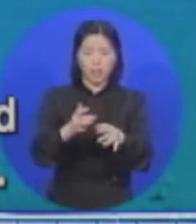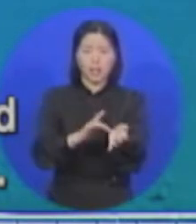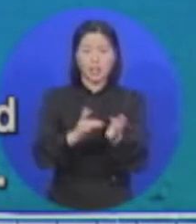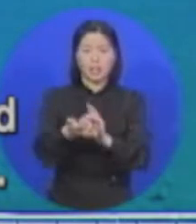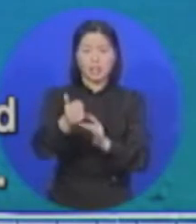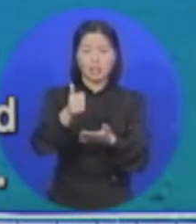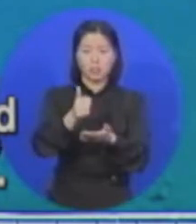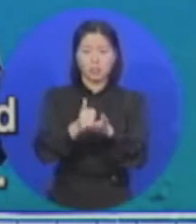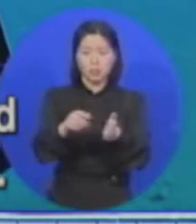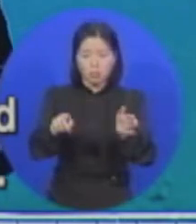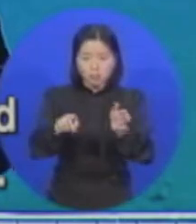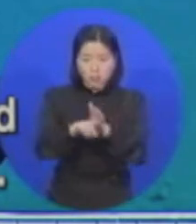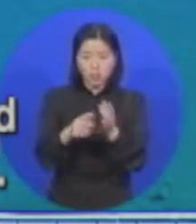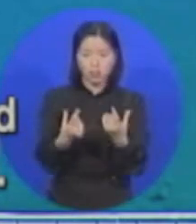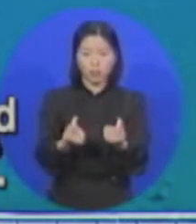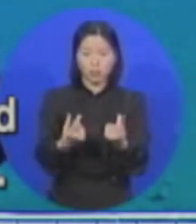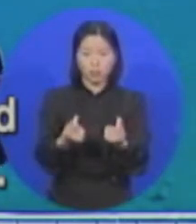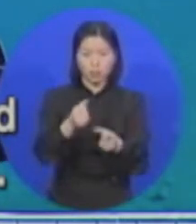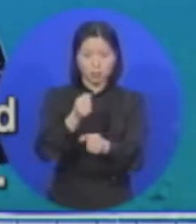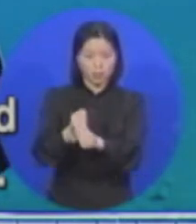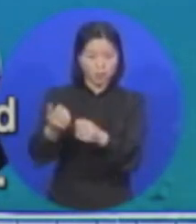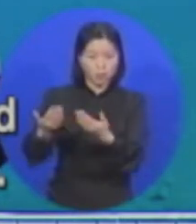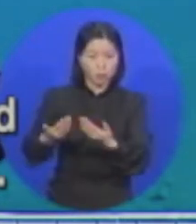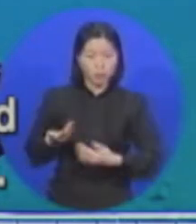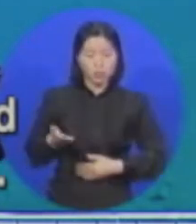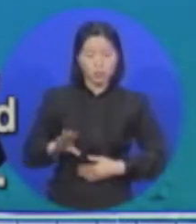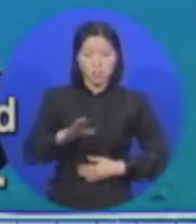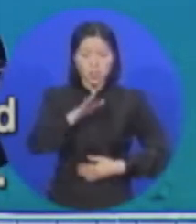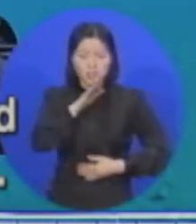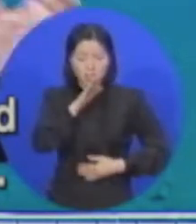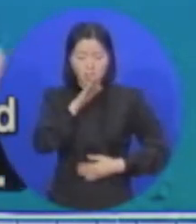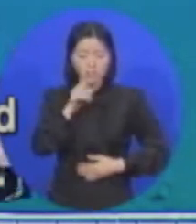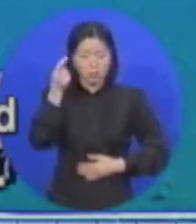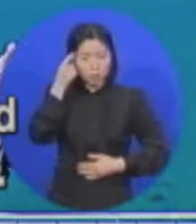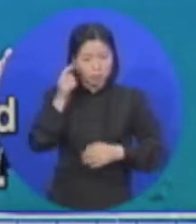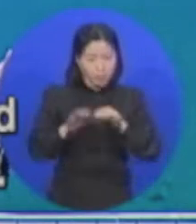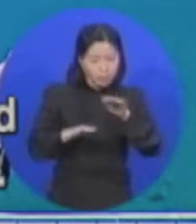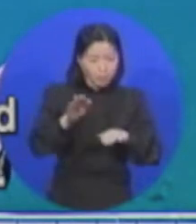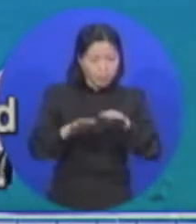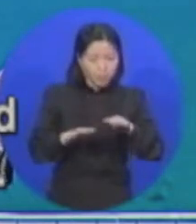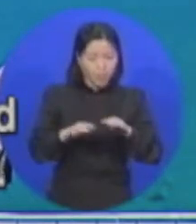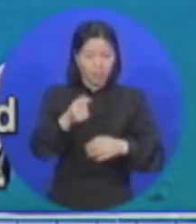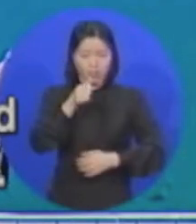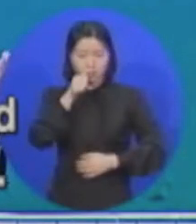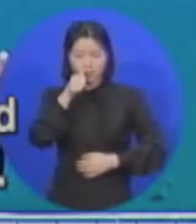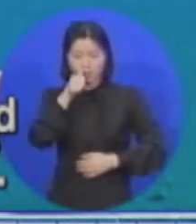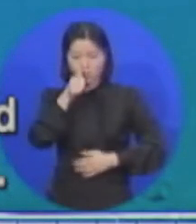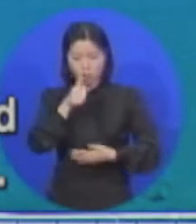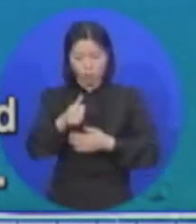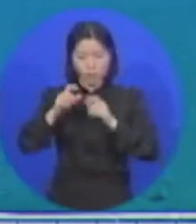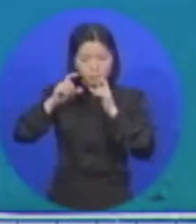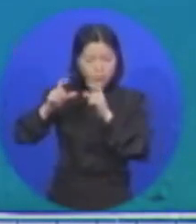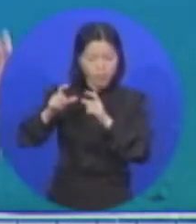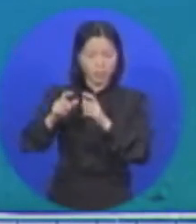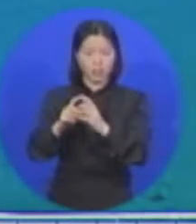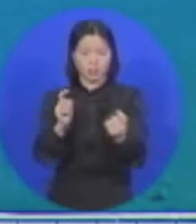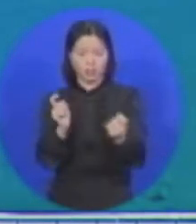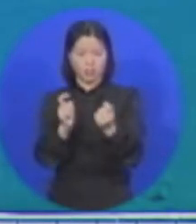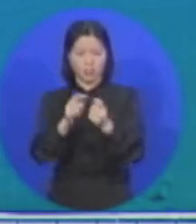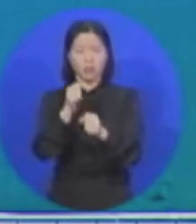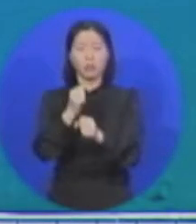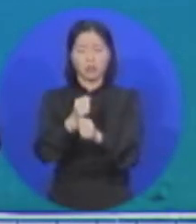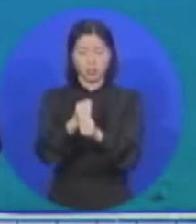하면서 실제로는 서로 판단하고 정죄하고 싸우게 만듭니다 예수를 믿는다고